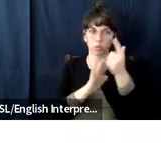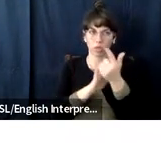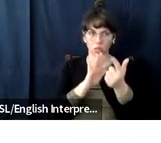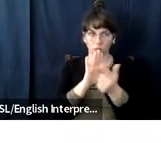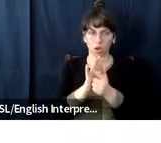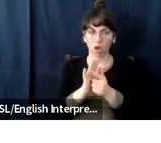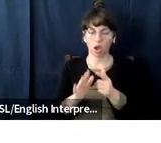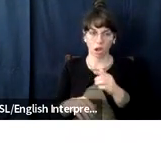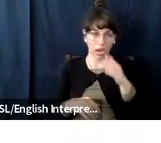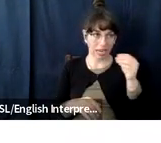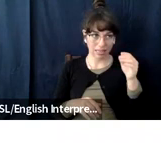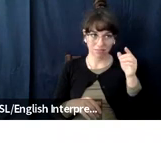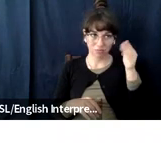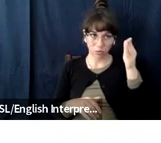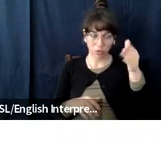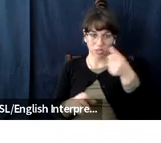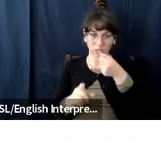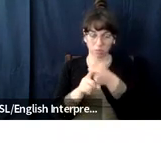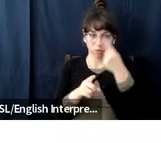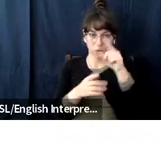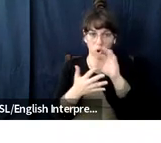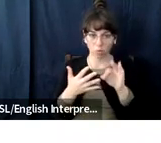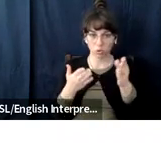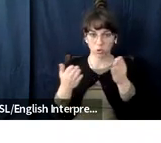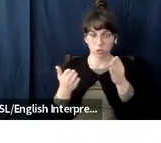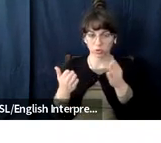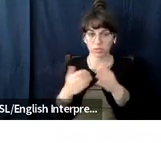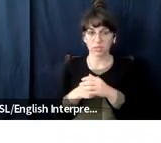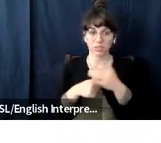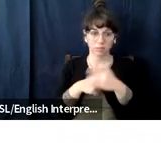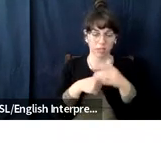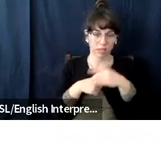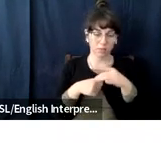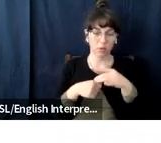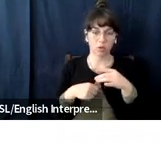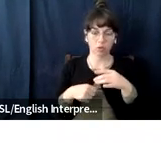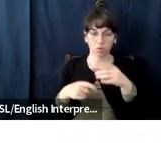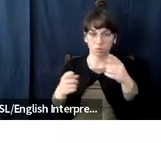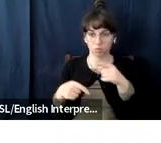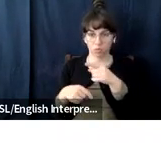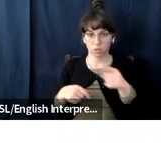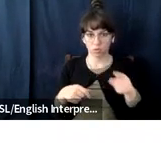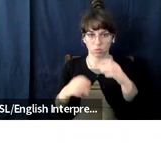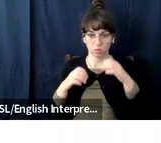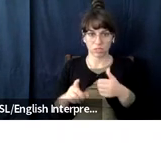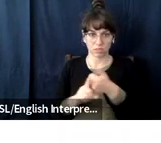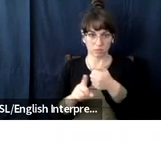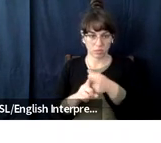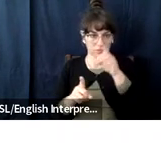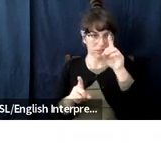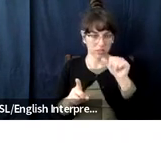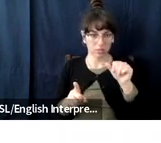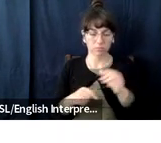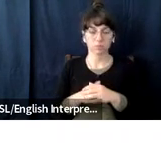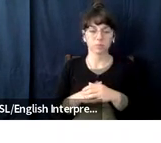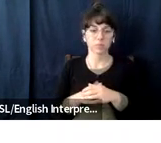options and available services for clients with developmental disabilities. So, Senate